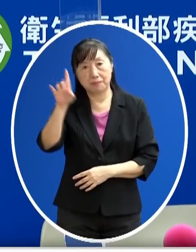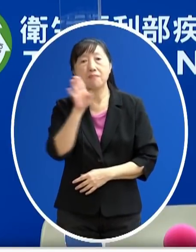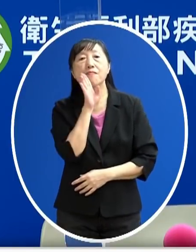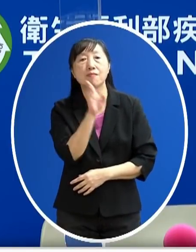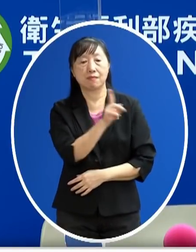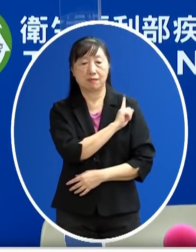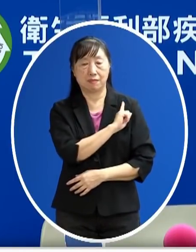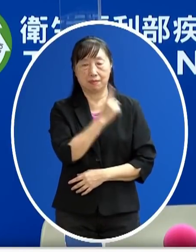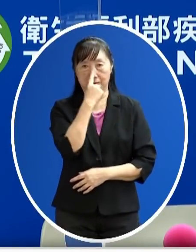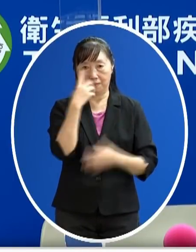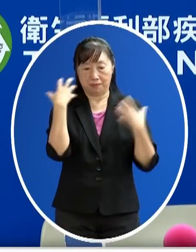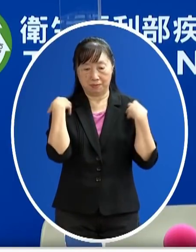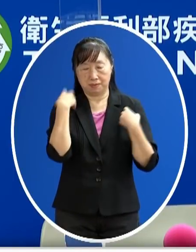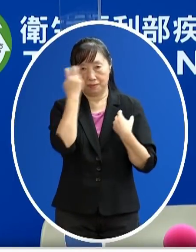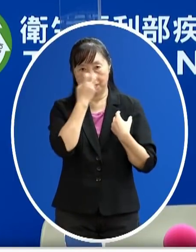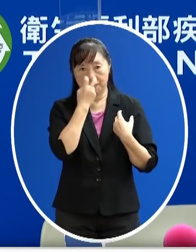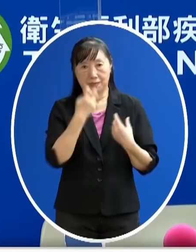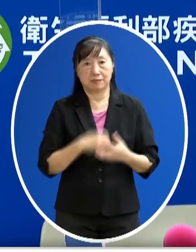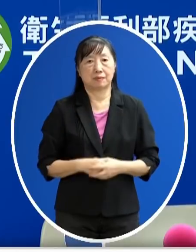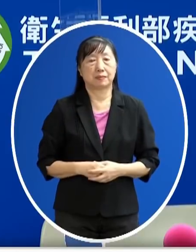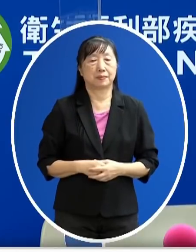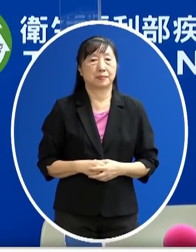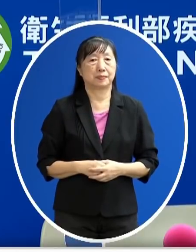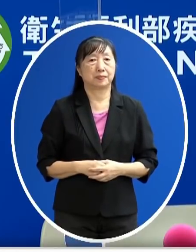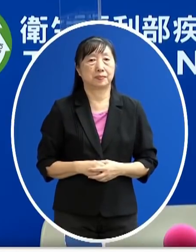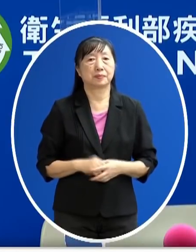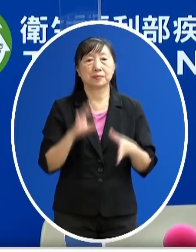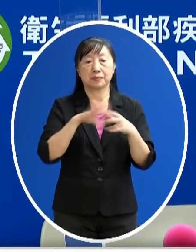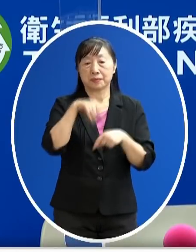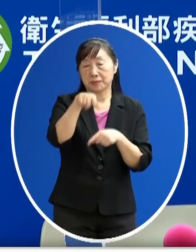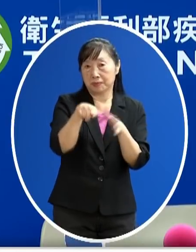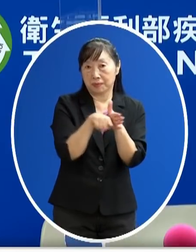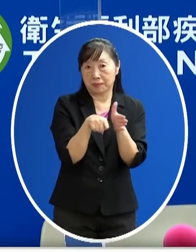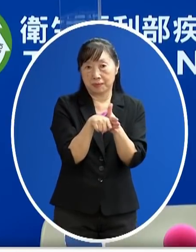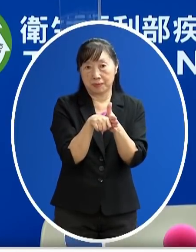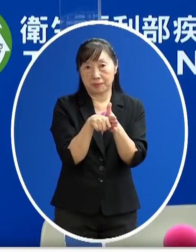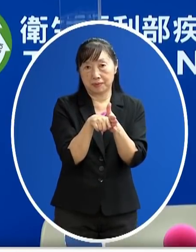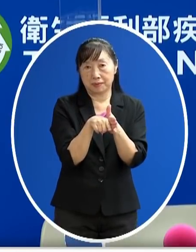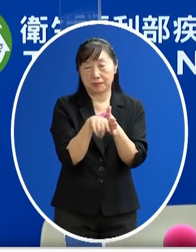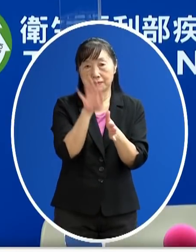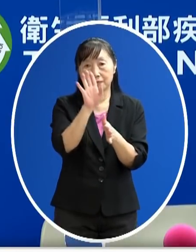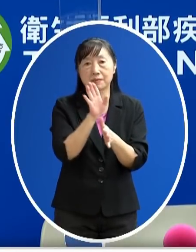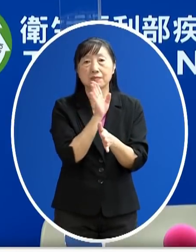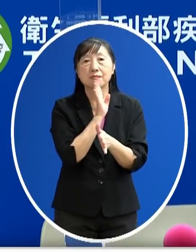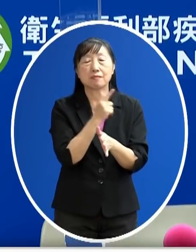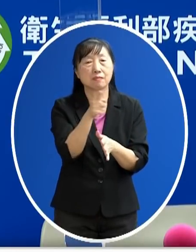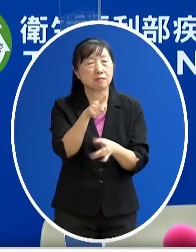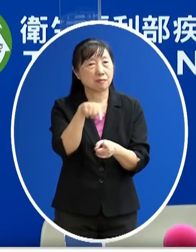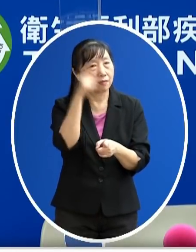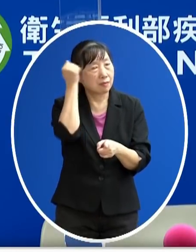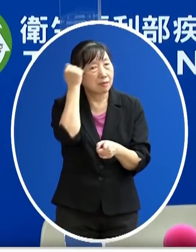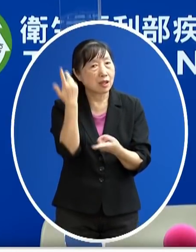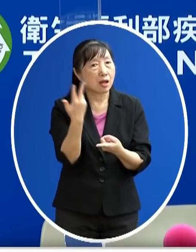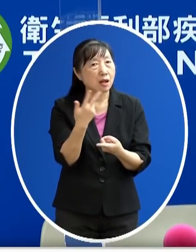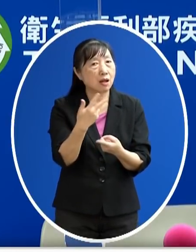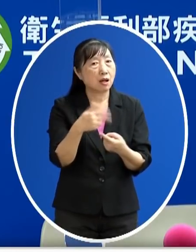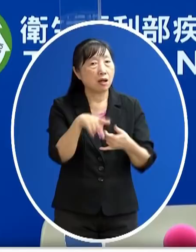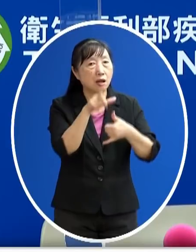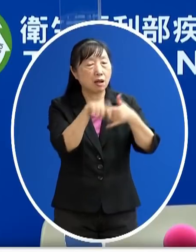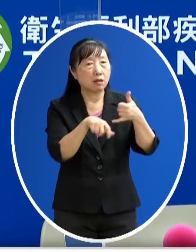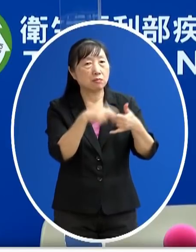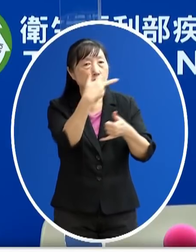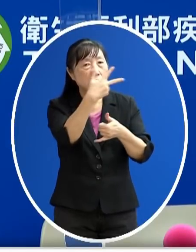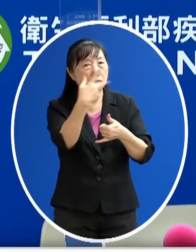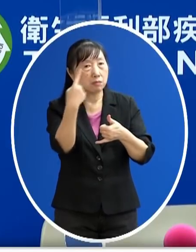主管理。那因为那时候有这个771，大家765760哈，等于